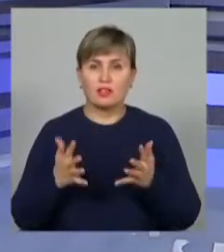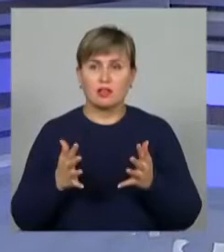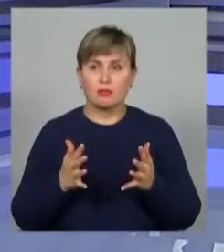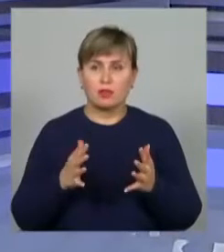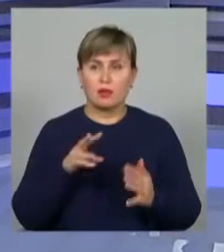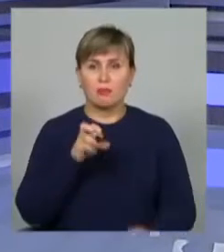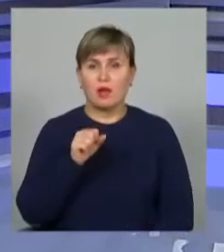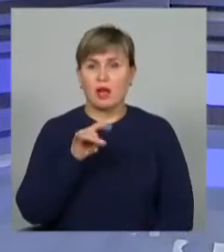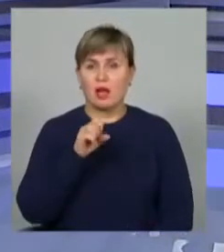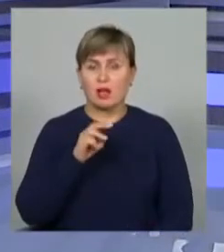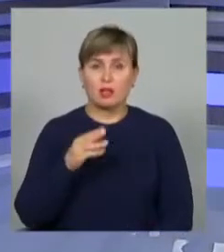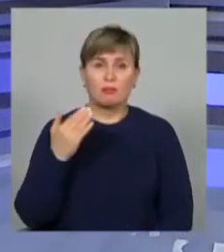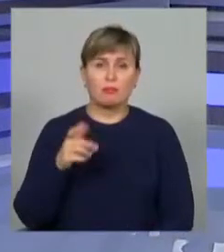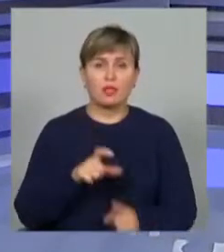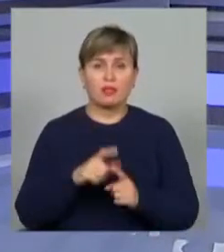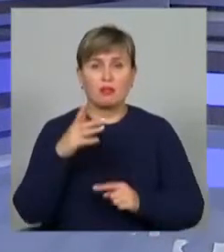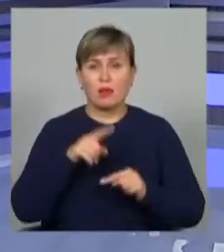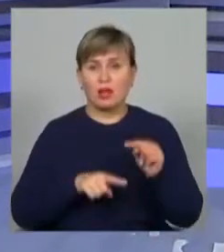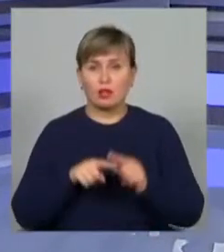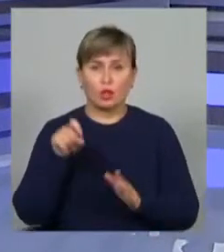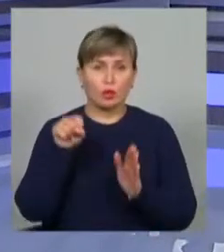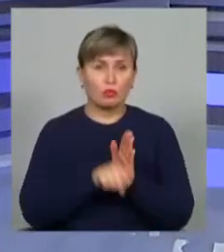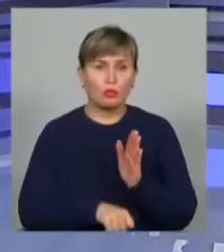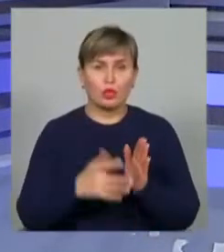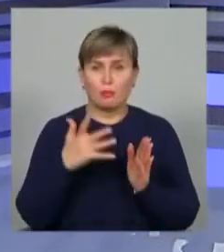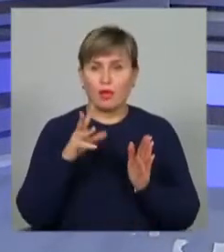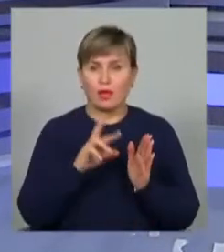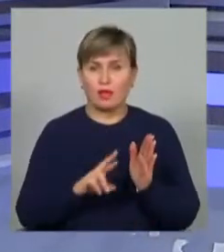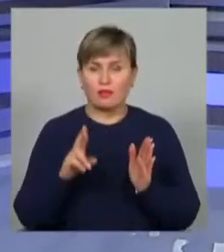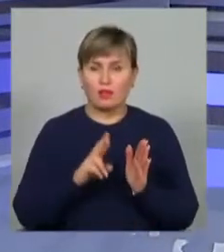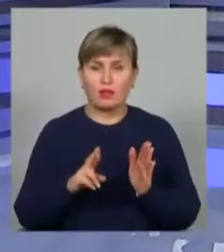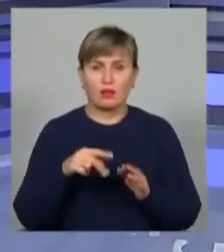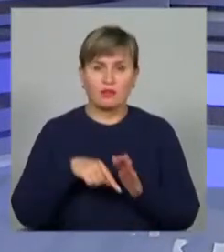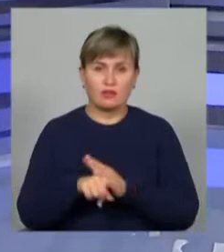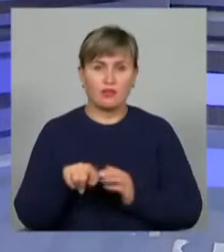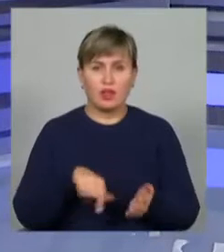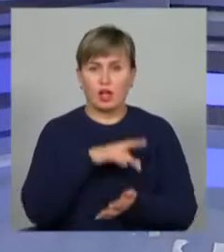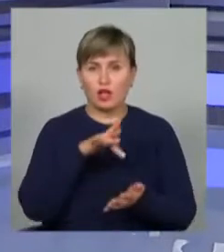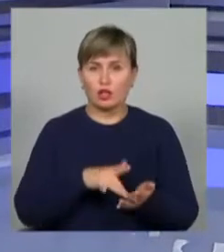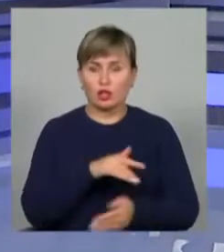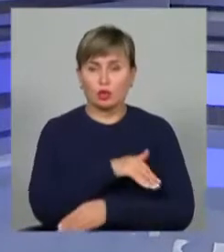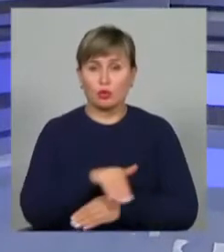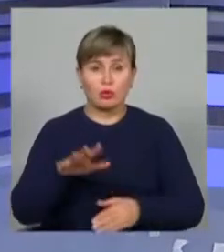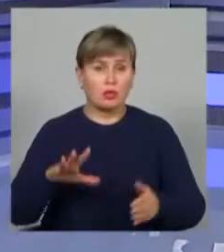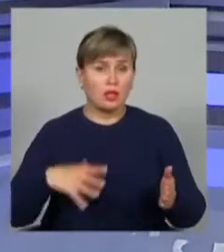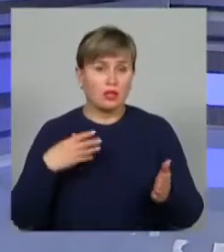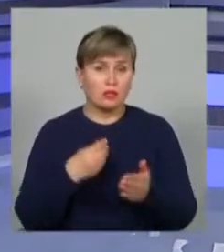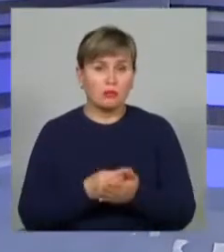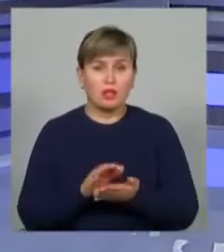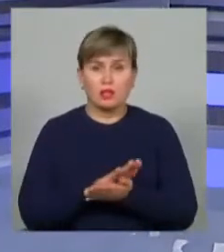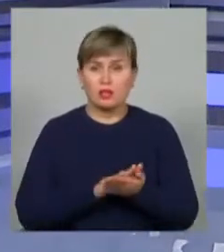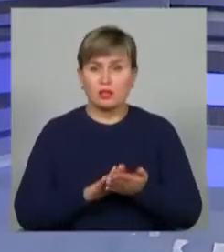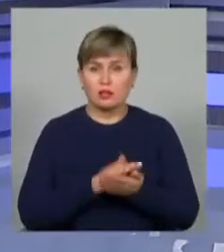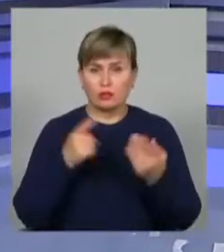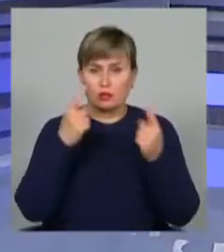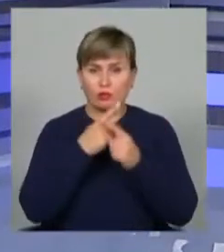Марата Мусабекова. По словам родных, его убили 5 января на одной из городских улиц. С тех пор нет никаких сведений о